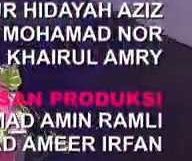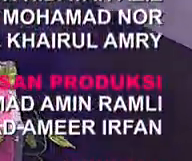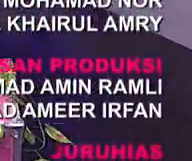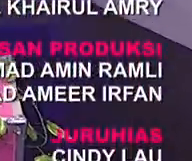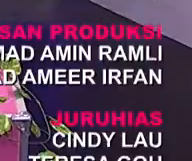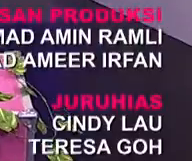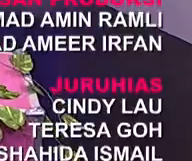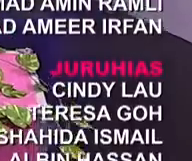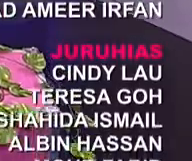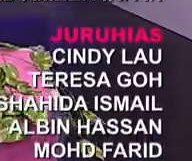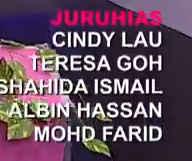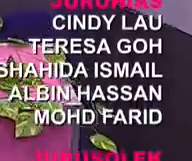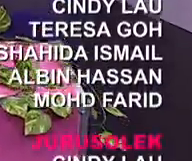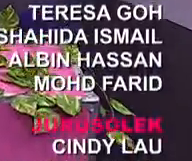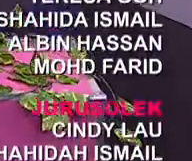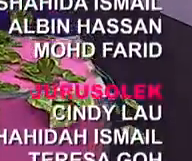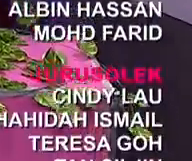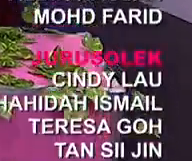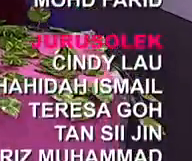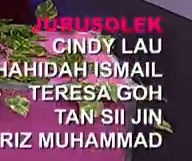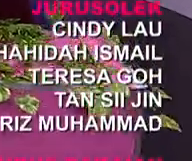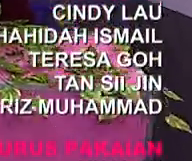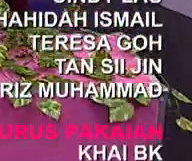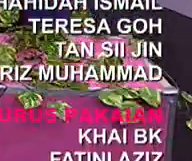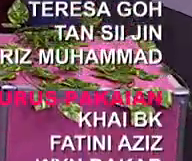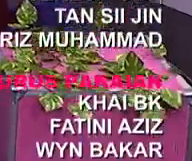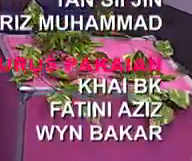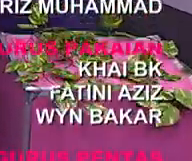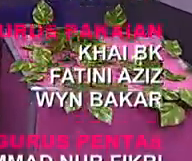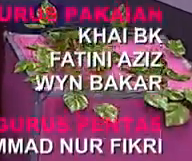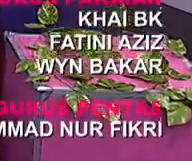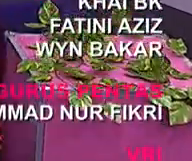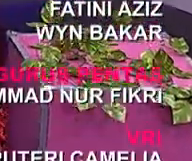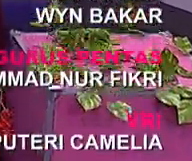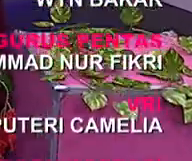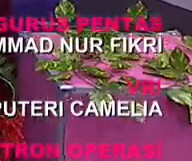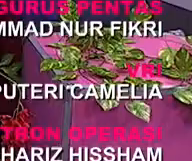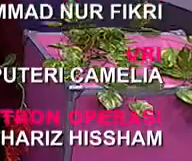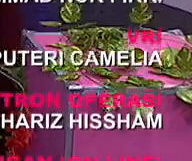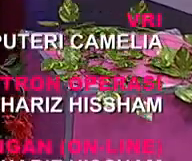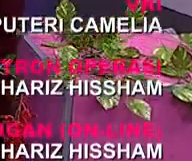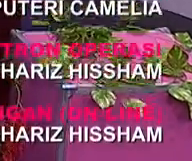Dalam daun. Apa? Berudara dan air. Juga cahaya